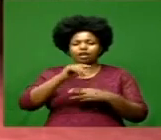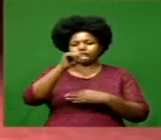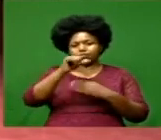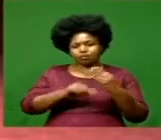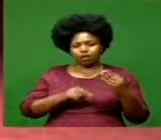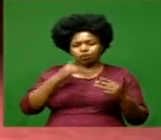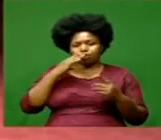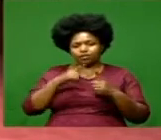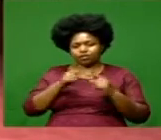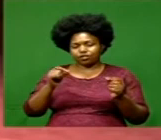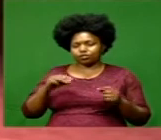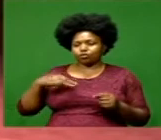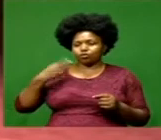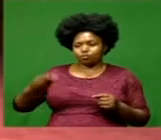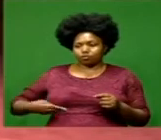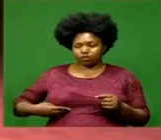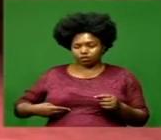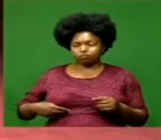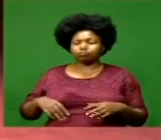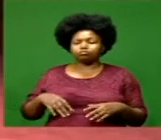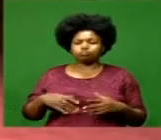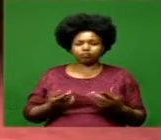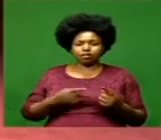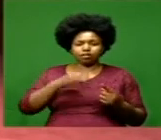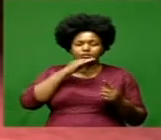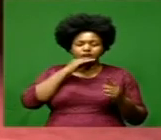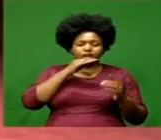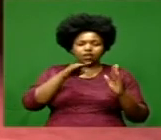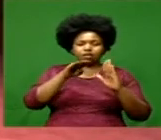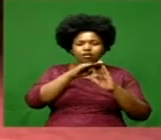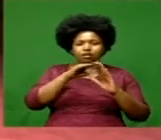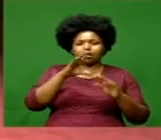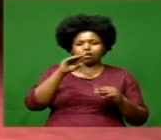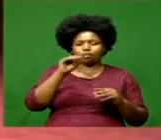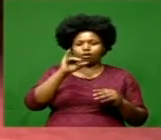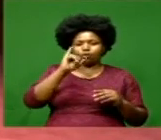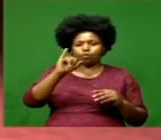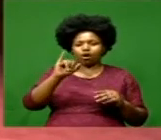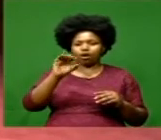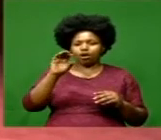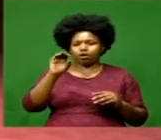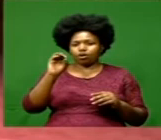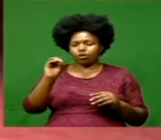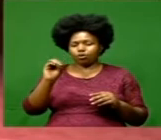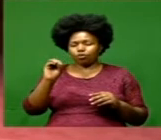gubomage si tebe samklegazi si chle li la pagu nombolo 174